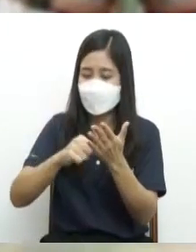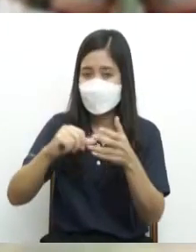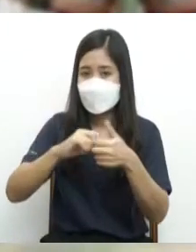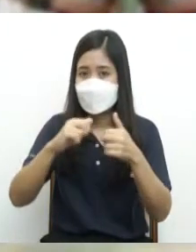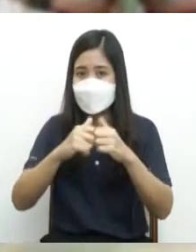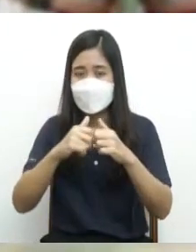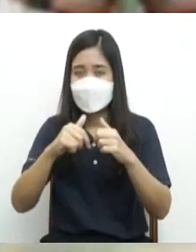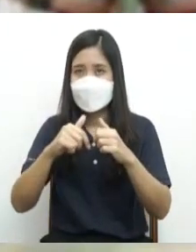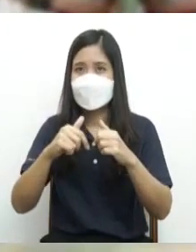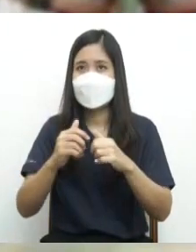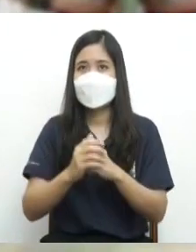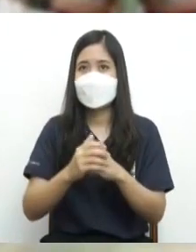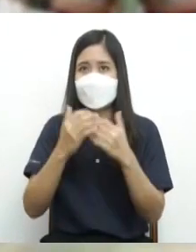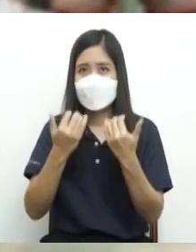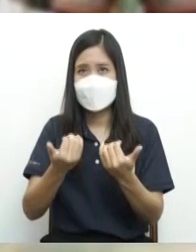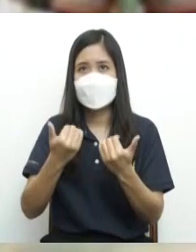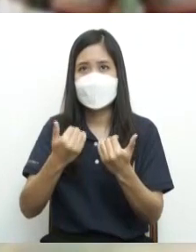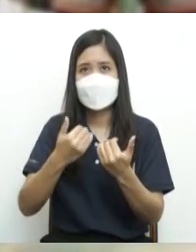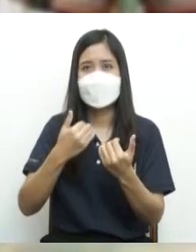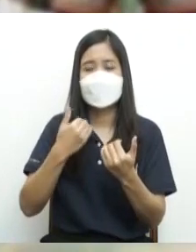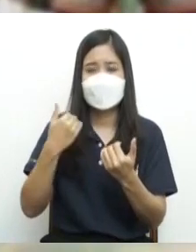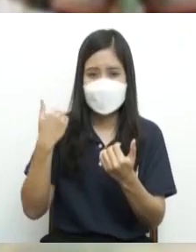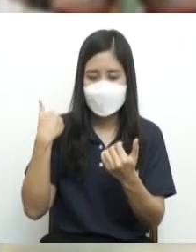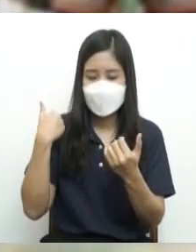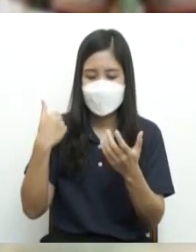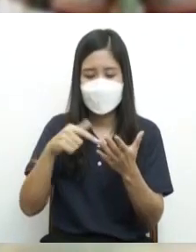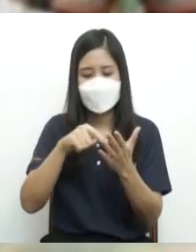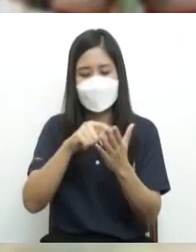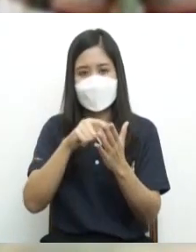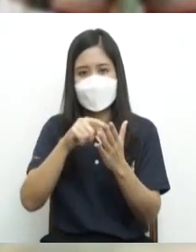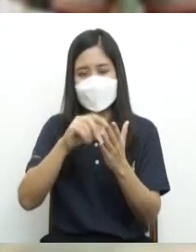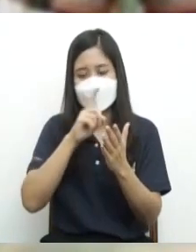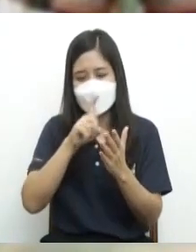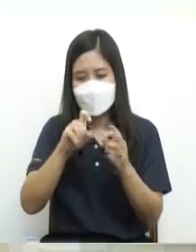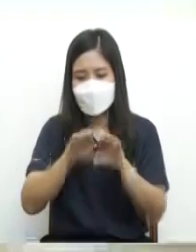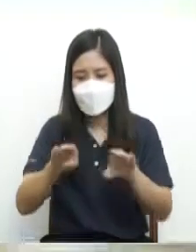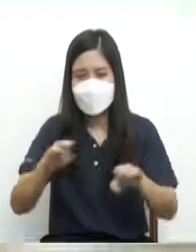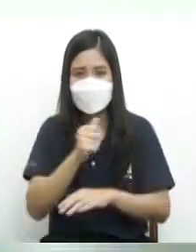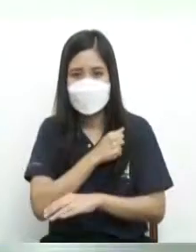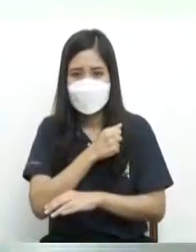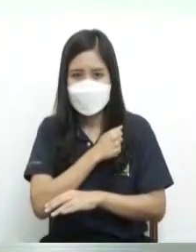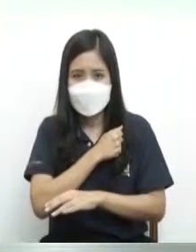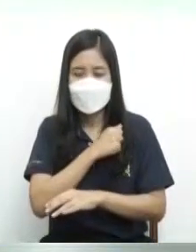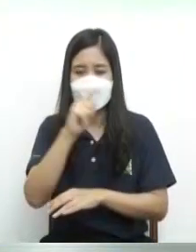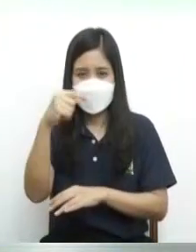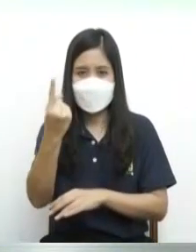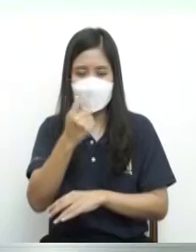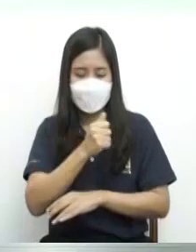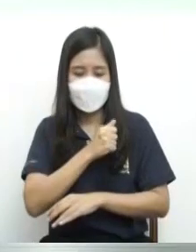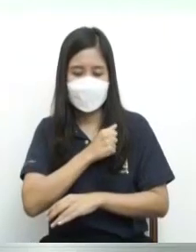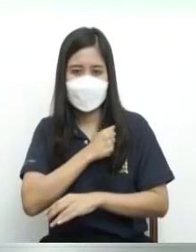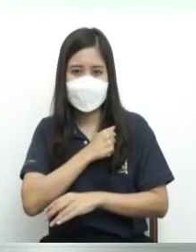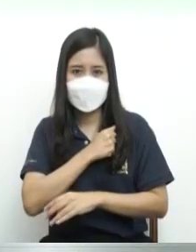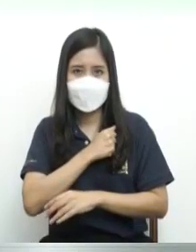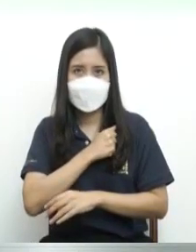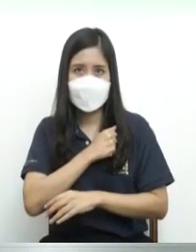เป็นอาจารย์3ระดับ8สมัยก่อนนะท่านสิทธิ์นะเพราะถ้าให้น้องก็ทำเหมือนคนข้างล่างไม่มีทางเพราะบางคนสอนทั้งยาทั้งส